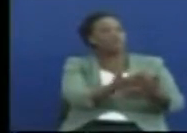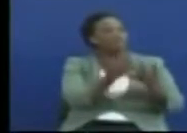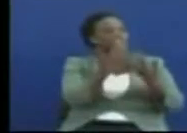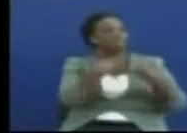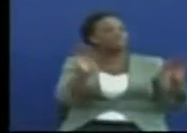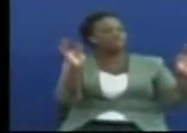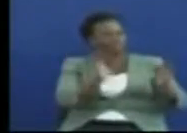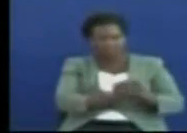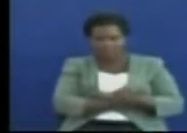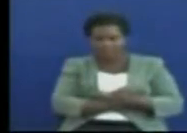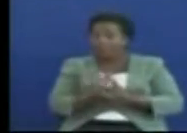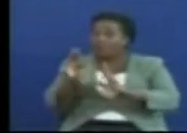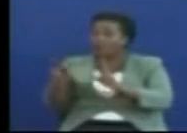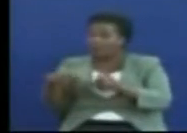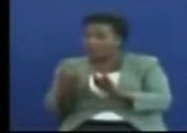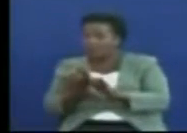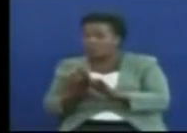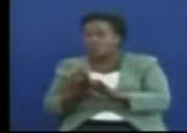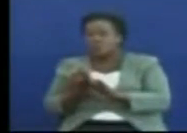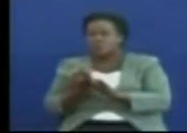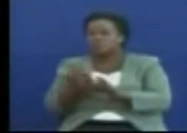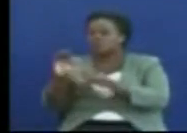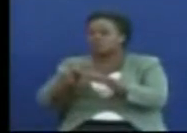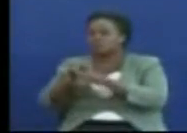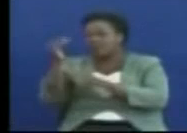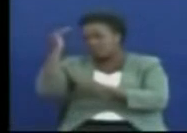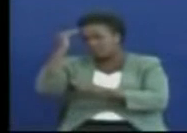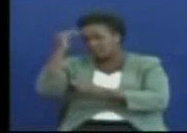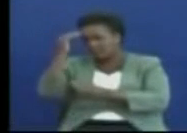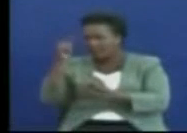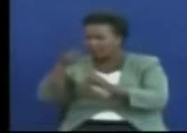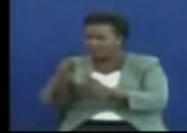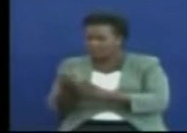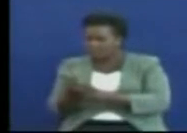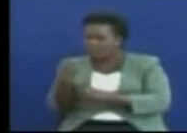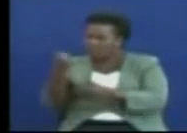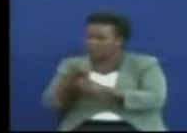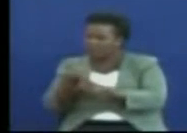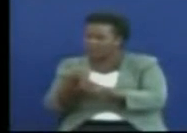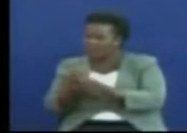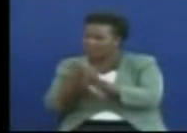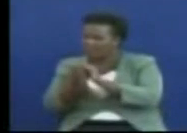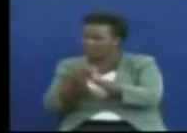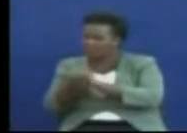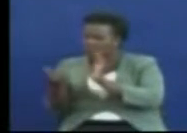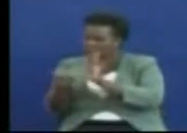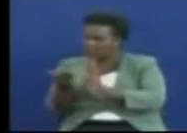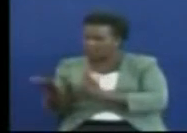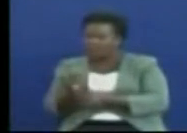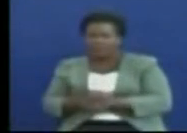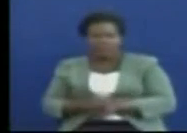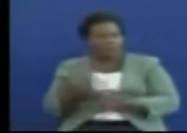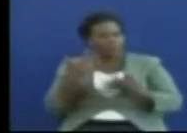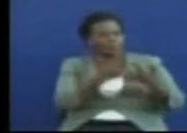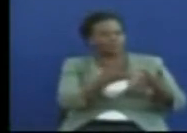kwa busara itavo eleza ili sheria hii Sasa ifan mbo mausu wawe kupata haji